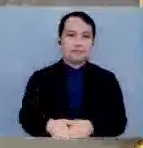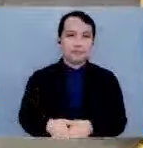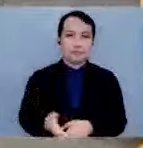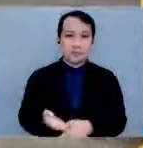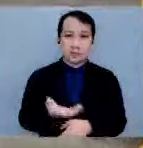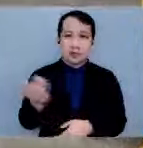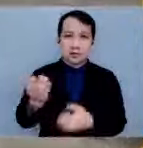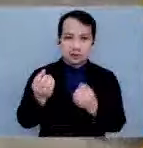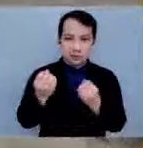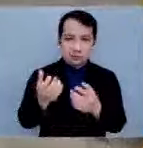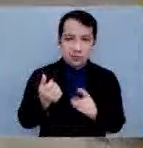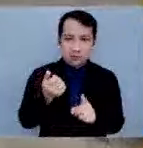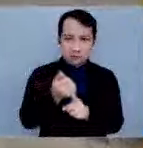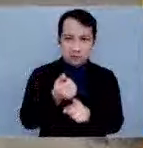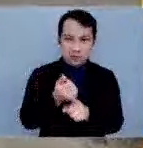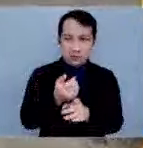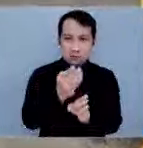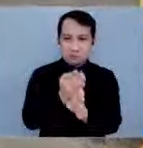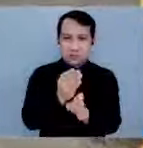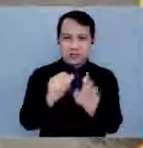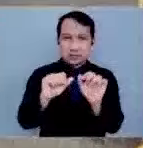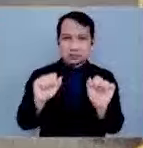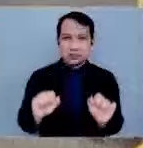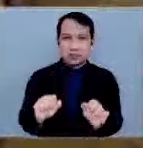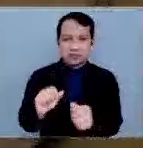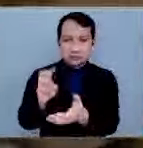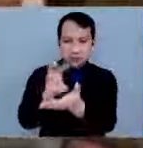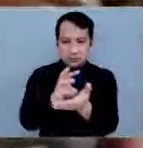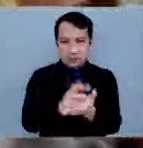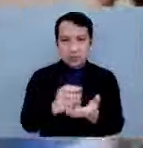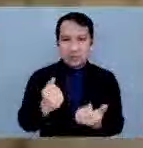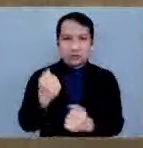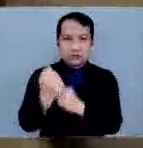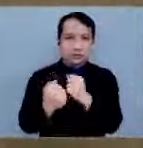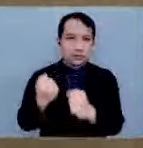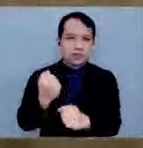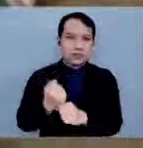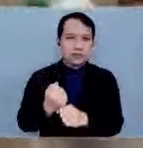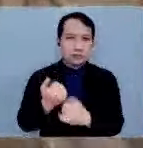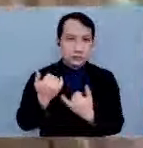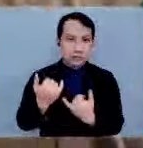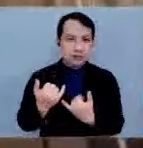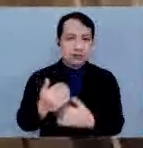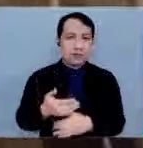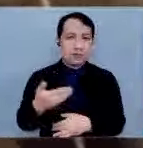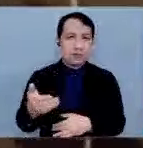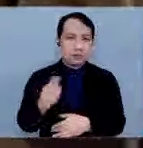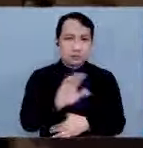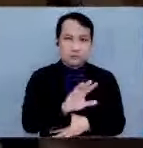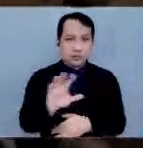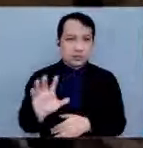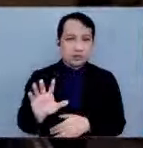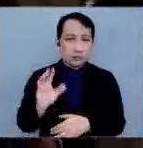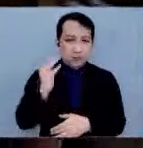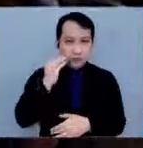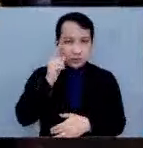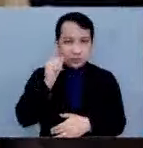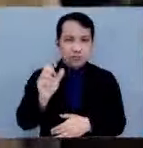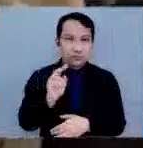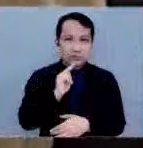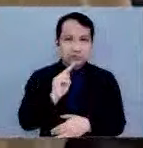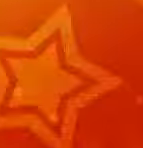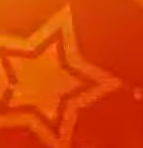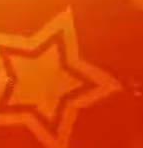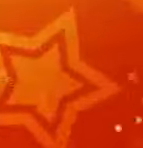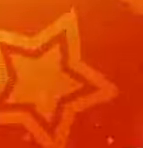ang hijacking sa mga bus station sa lungsod ngayong taon. Nagbabalita mula sa Frontline, May Ann Los Baños, News